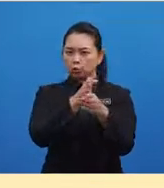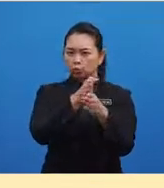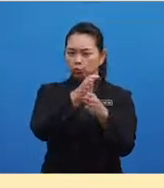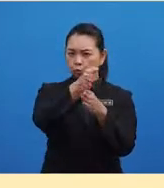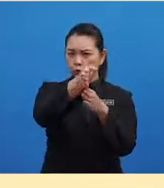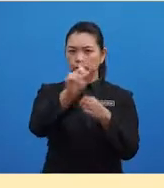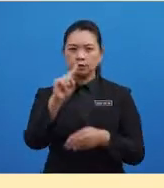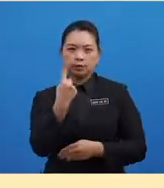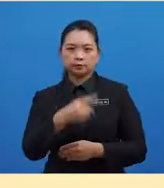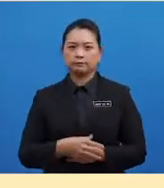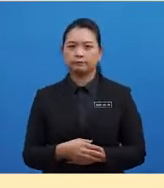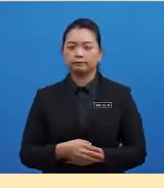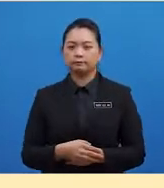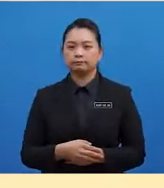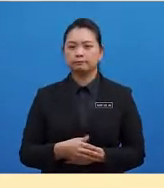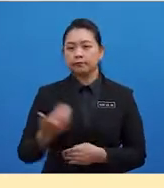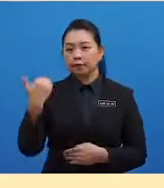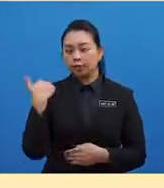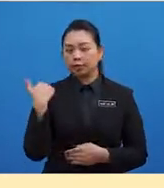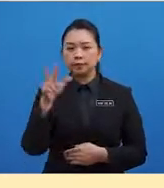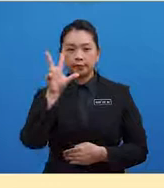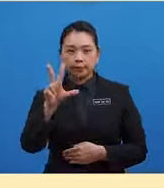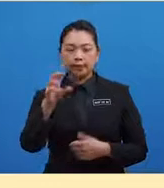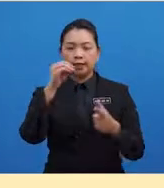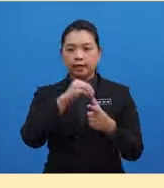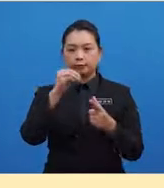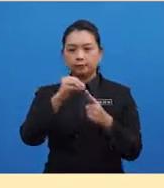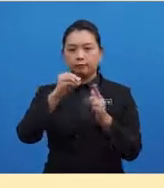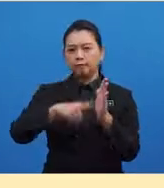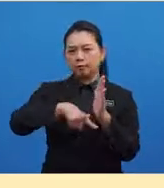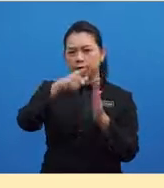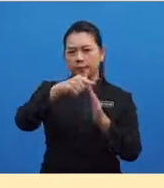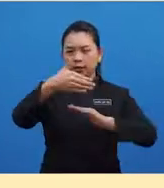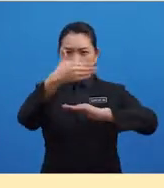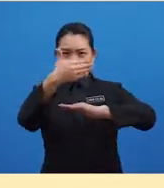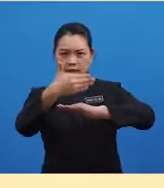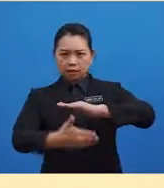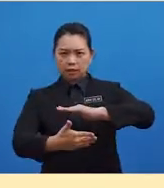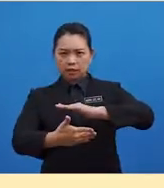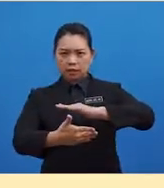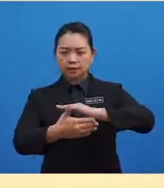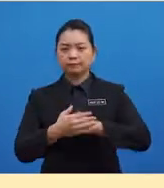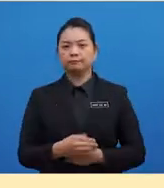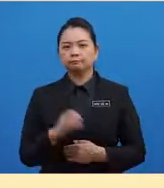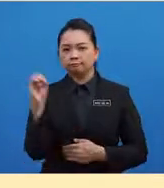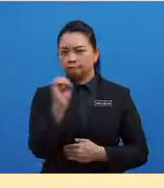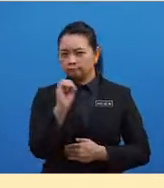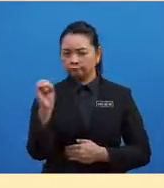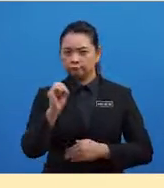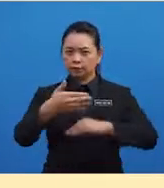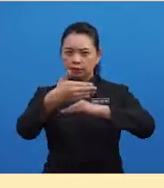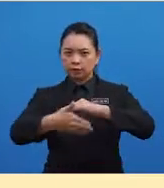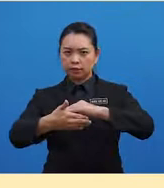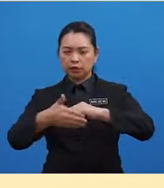Yang kedua, ada tiga atau lebih sisi lurus. Yang ketiga, tiada mempunyai sisi